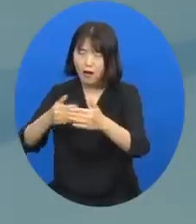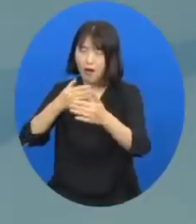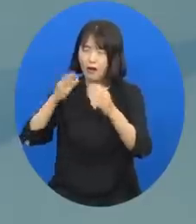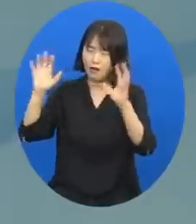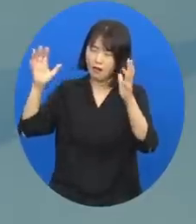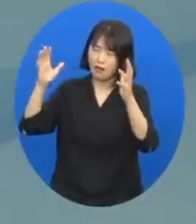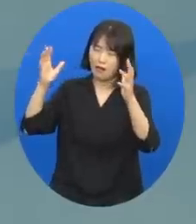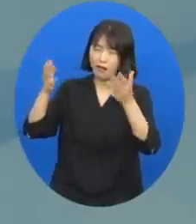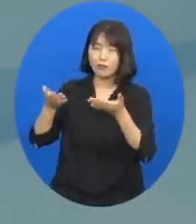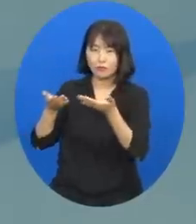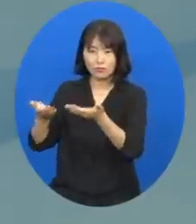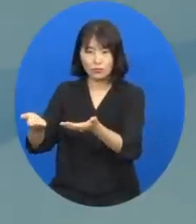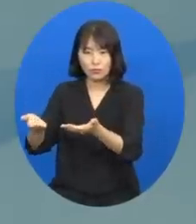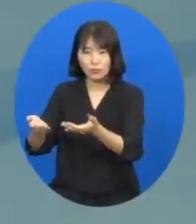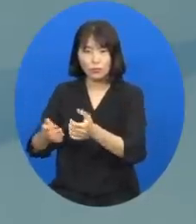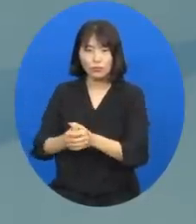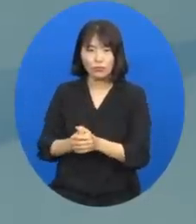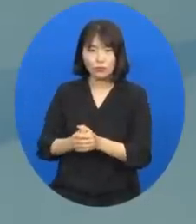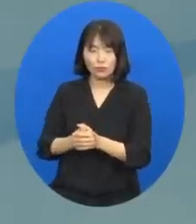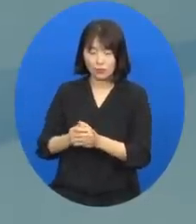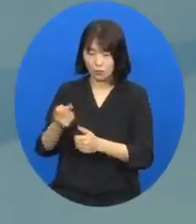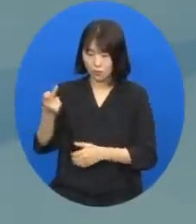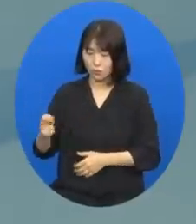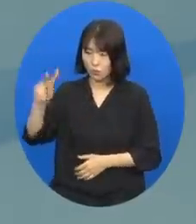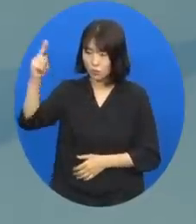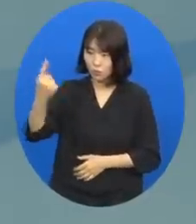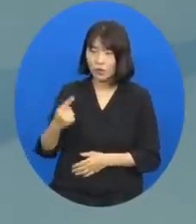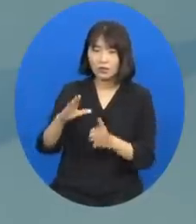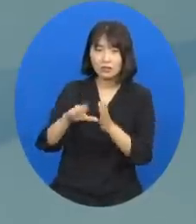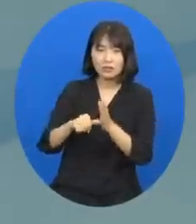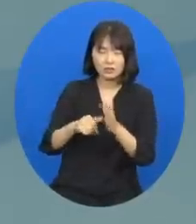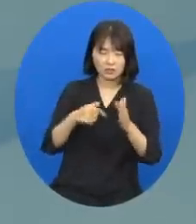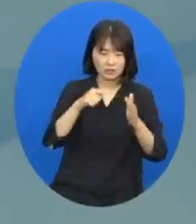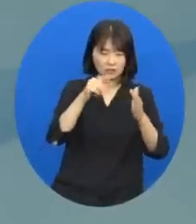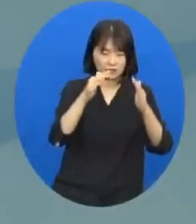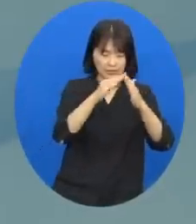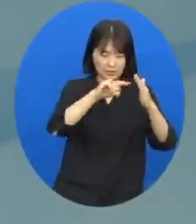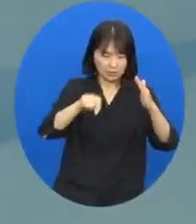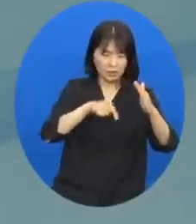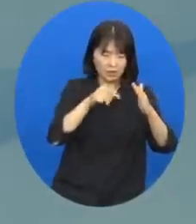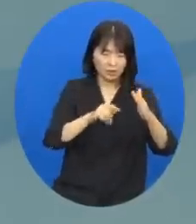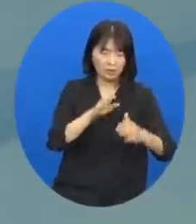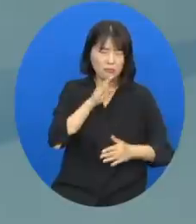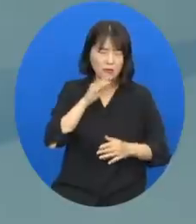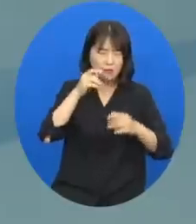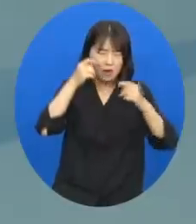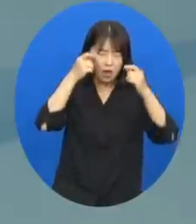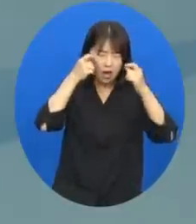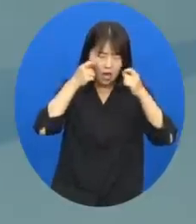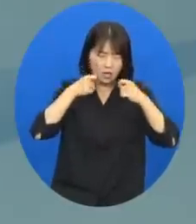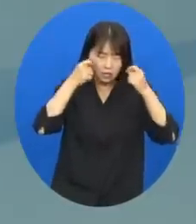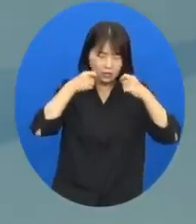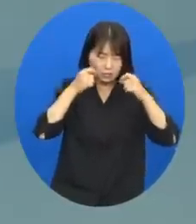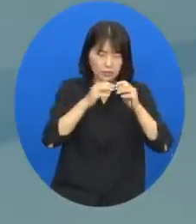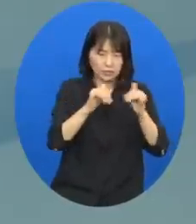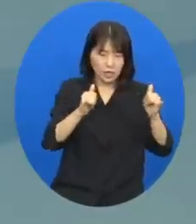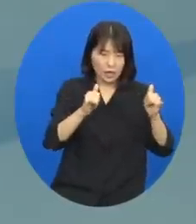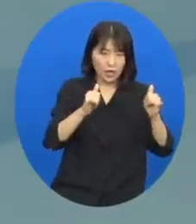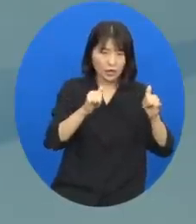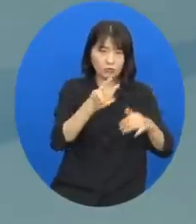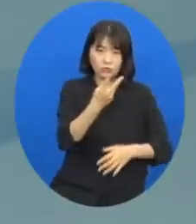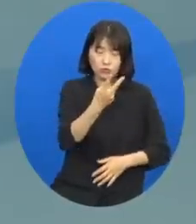줍니다 동생이 돌아왔을 때 그 집에서 정말 슬퍼 했던 사람이 둘이 있는데 하나는 형 이고 또 하나는